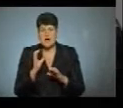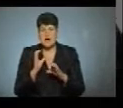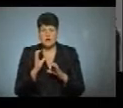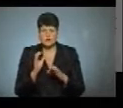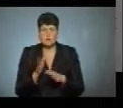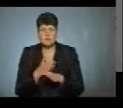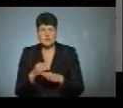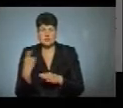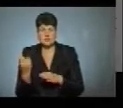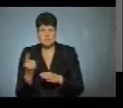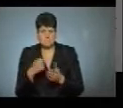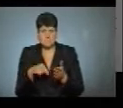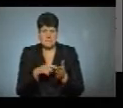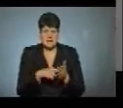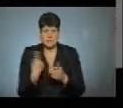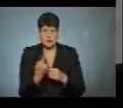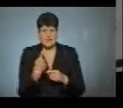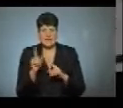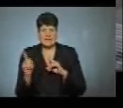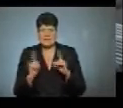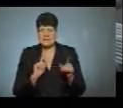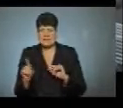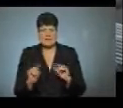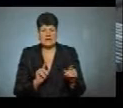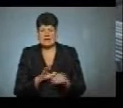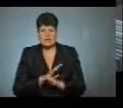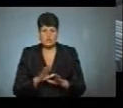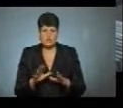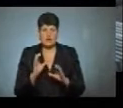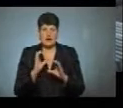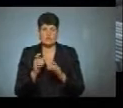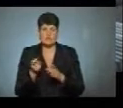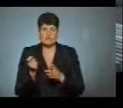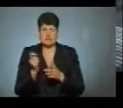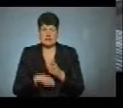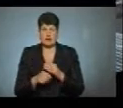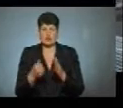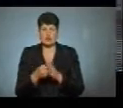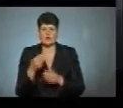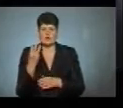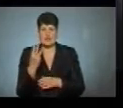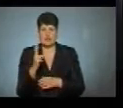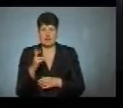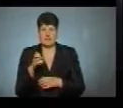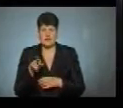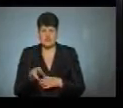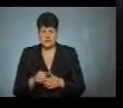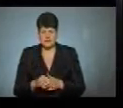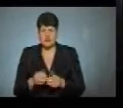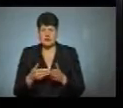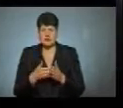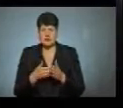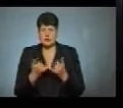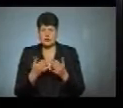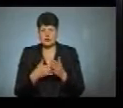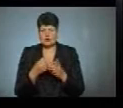міжміського та обласного сполучень їздити не будуть. Автовокзал закривають на карантин до 3 квітня. Сьогодні до 12-ї години